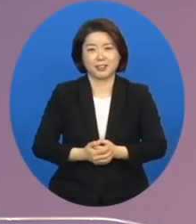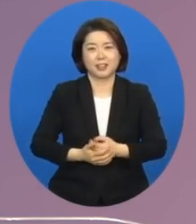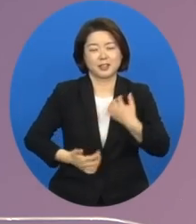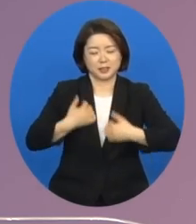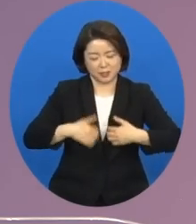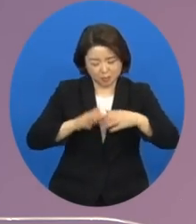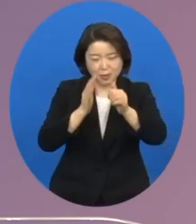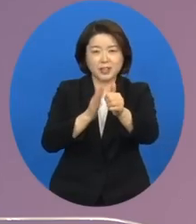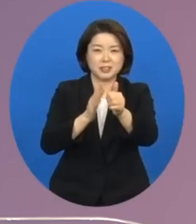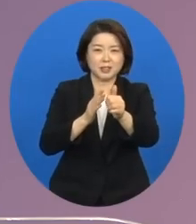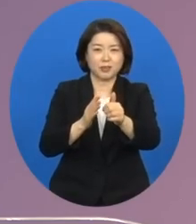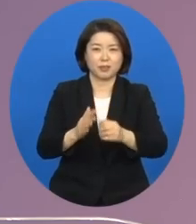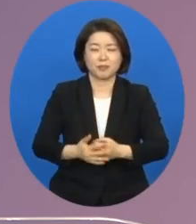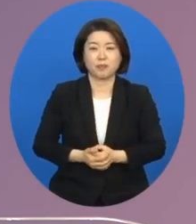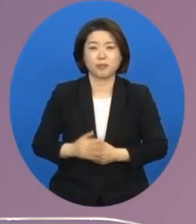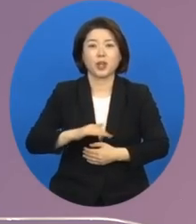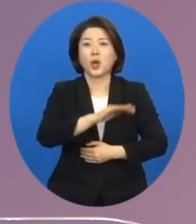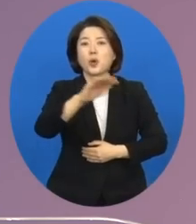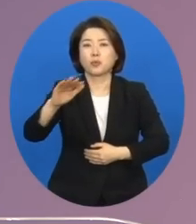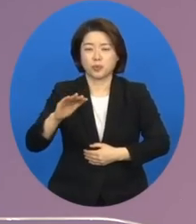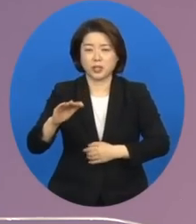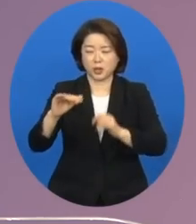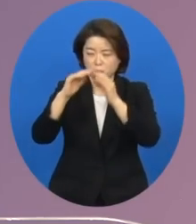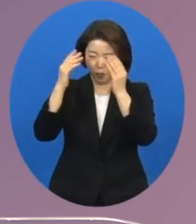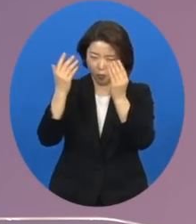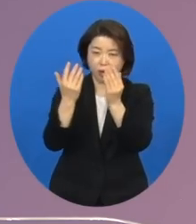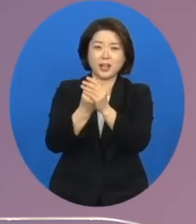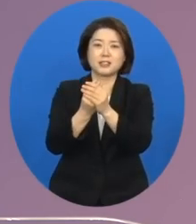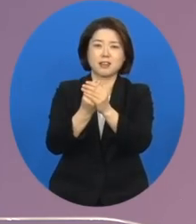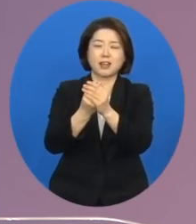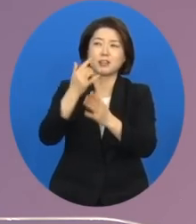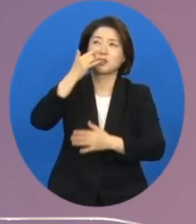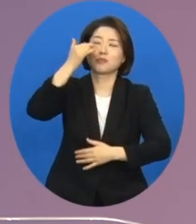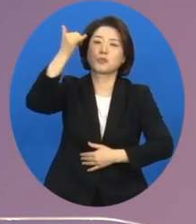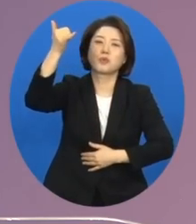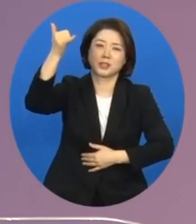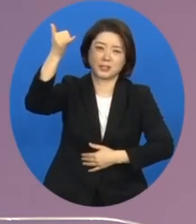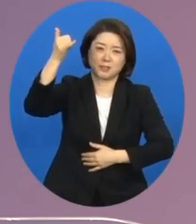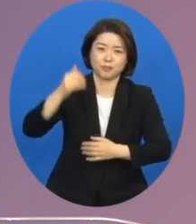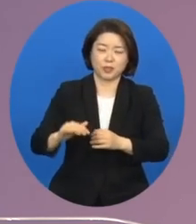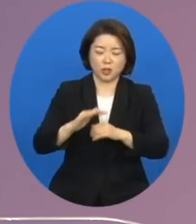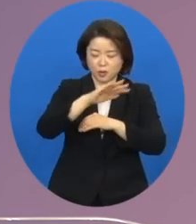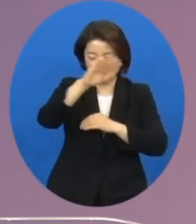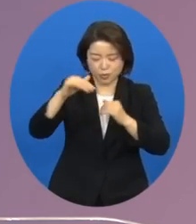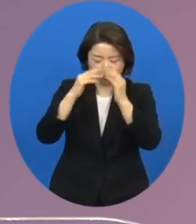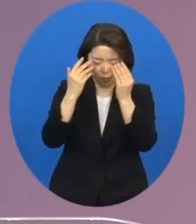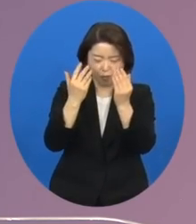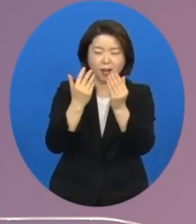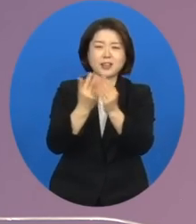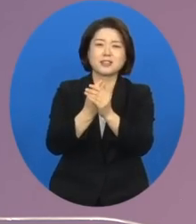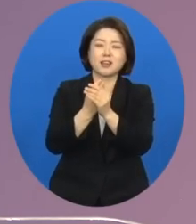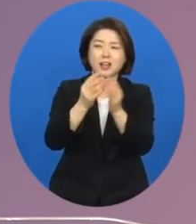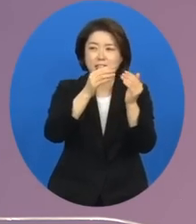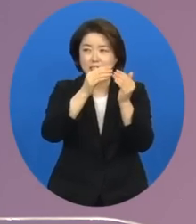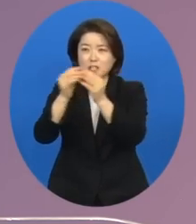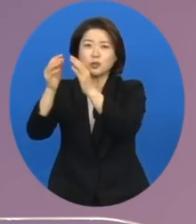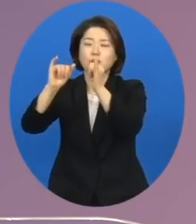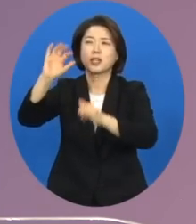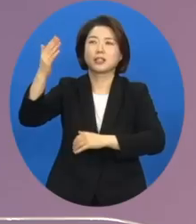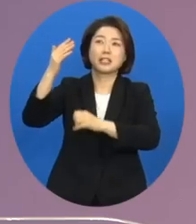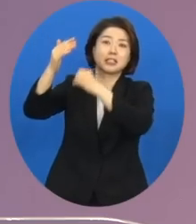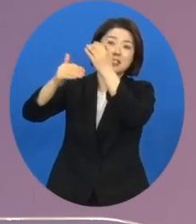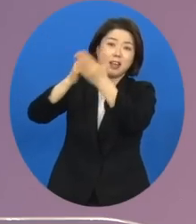기뻐하세요 우리의 완전한 부모님 우리의 완전한 인도자 되시는